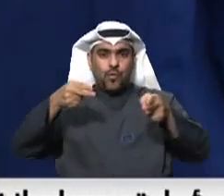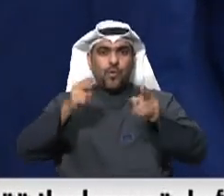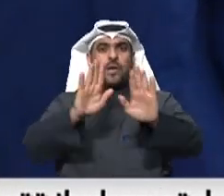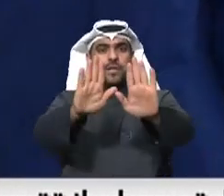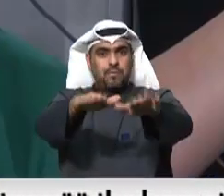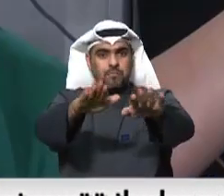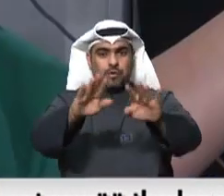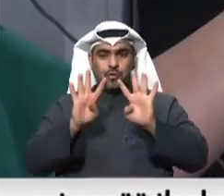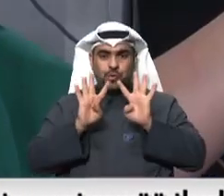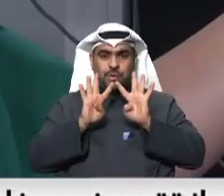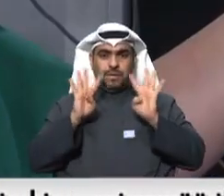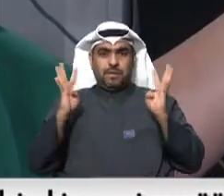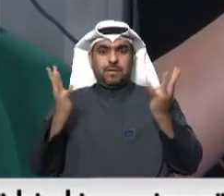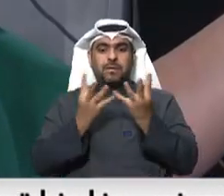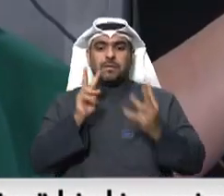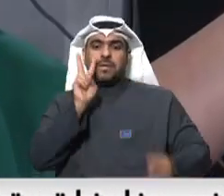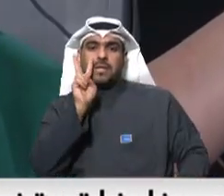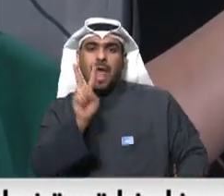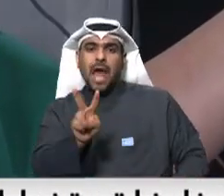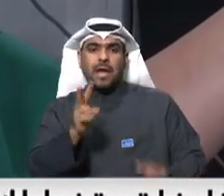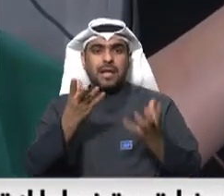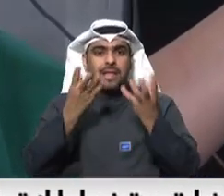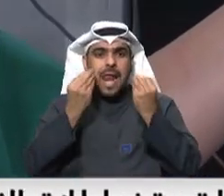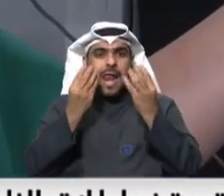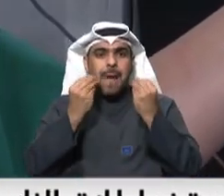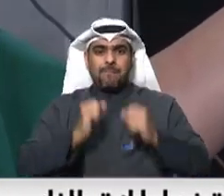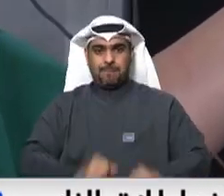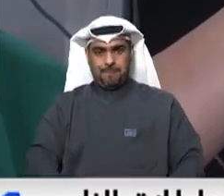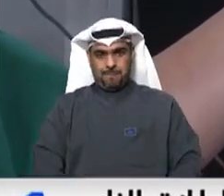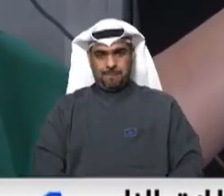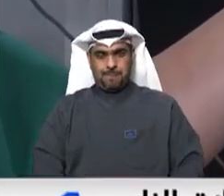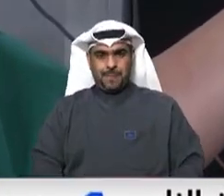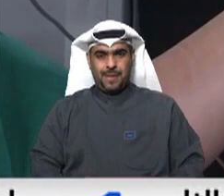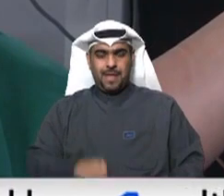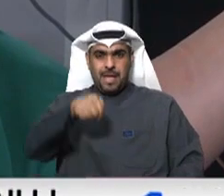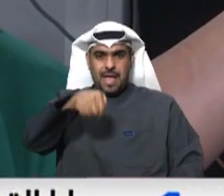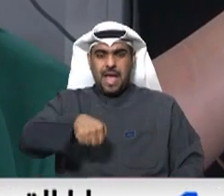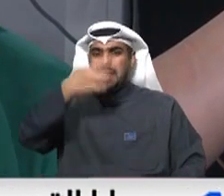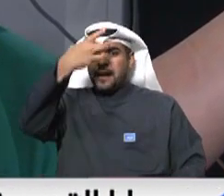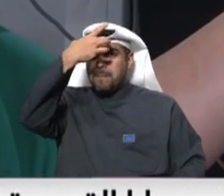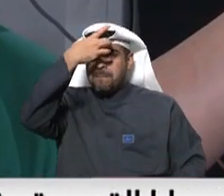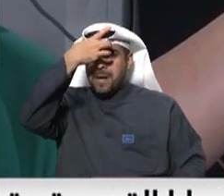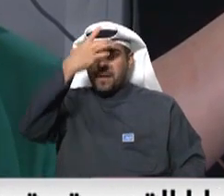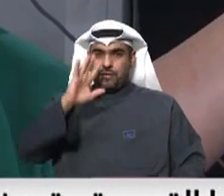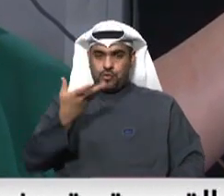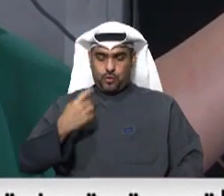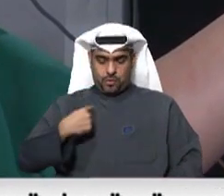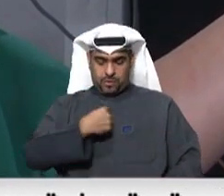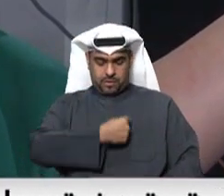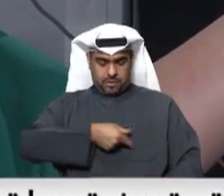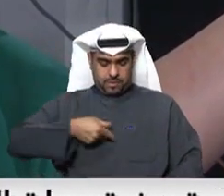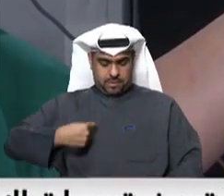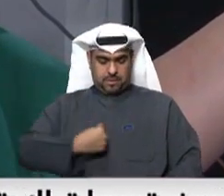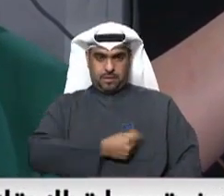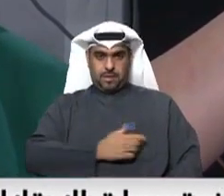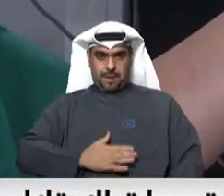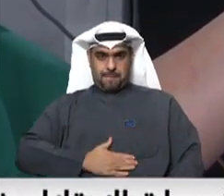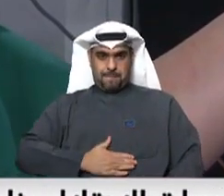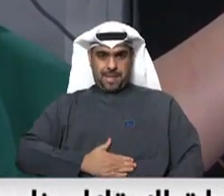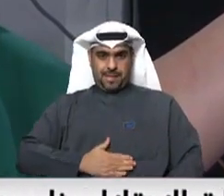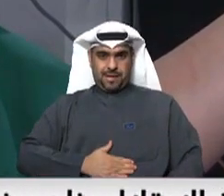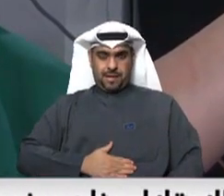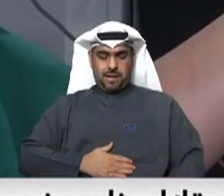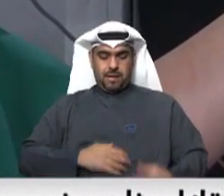ل اورام السرطانيه للقولون اي كان في بعض المرضى قمنا باجراء